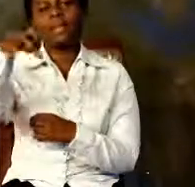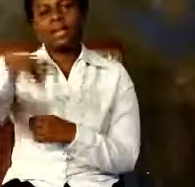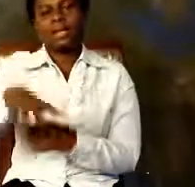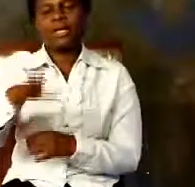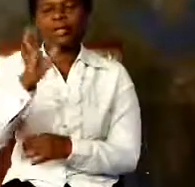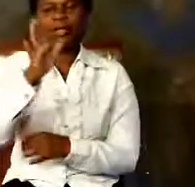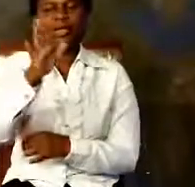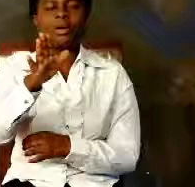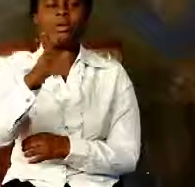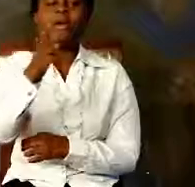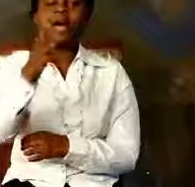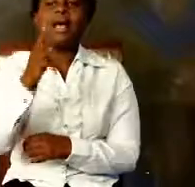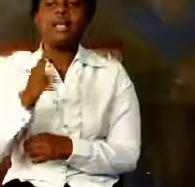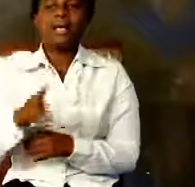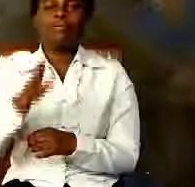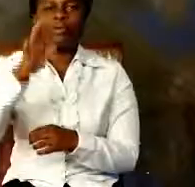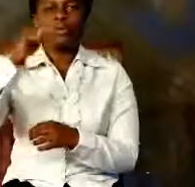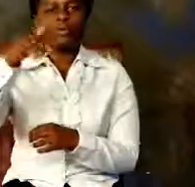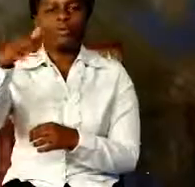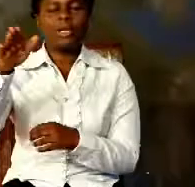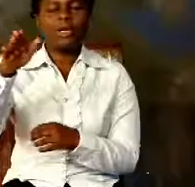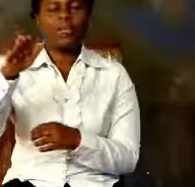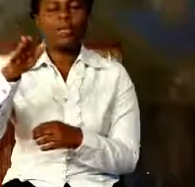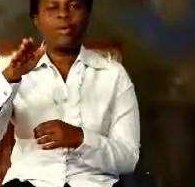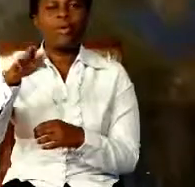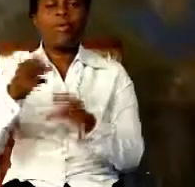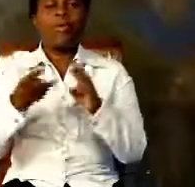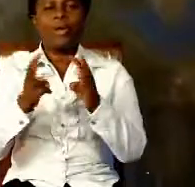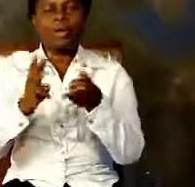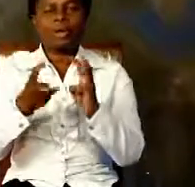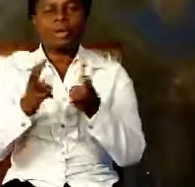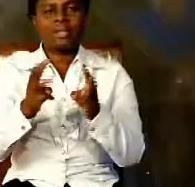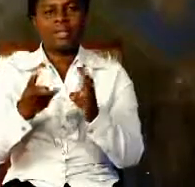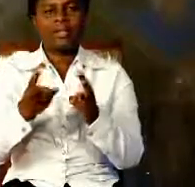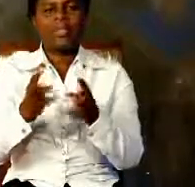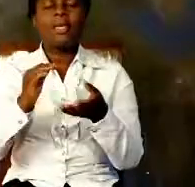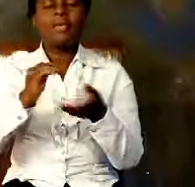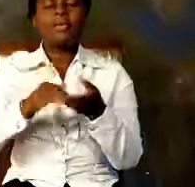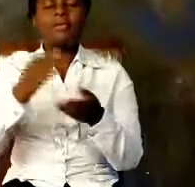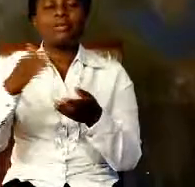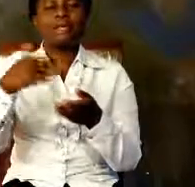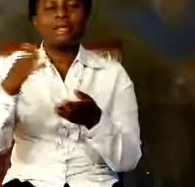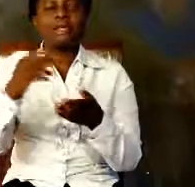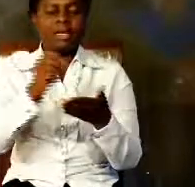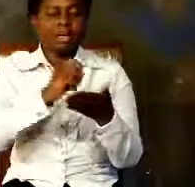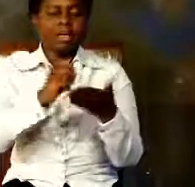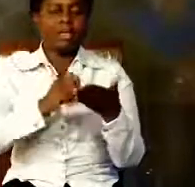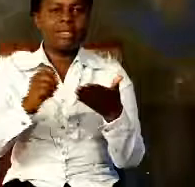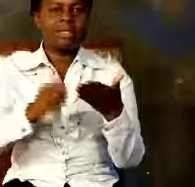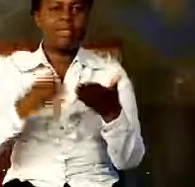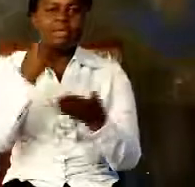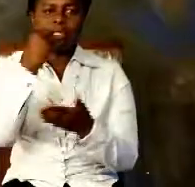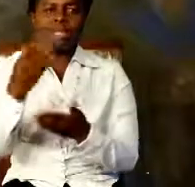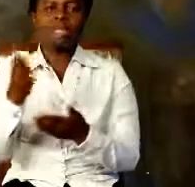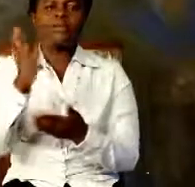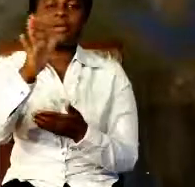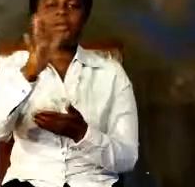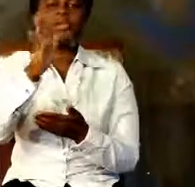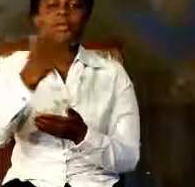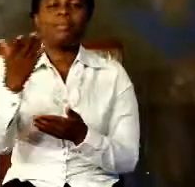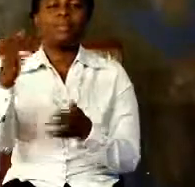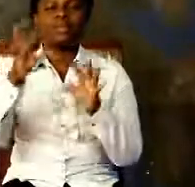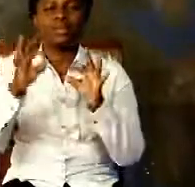chako, alafu ututumie hapo kwa njia ya WhatsApp, na tutaendelea kuratibu taarifa zenu ambazo ni